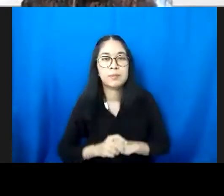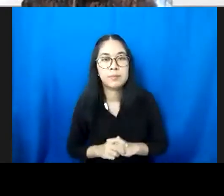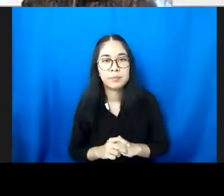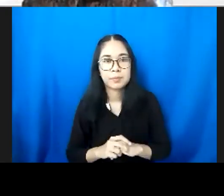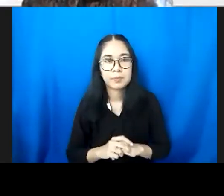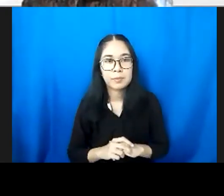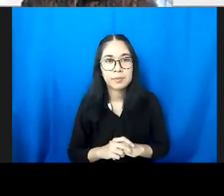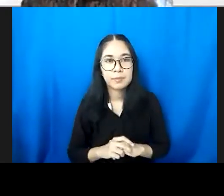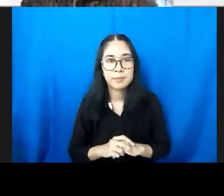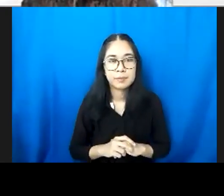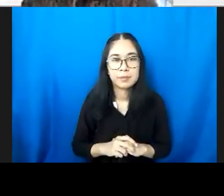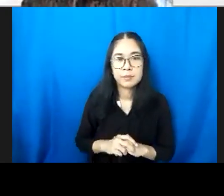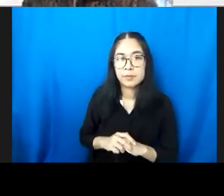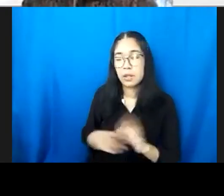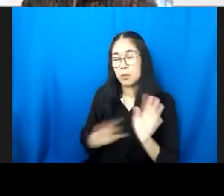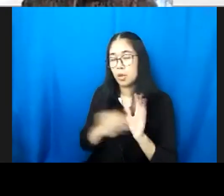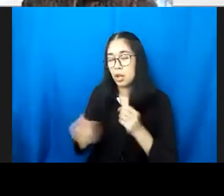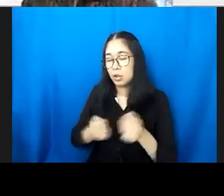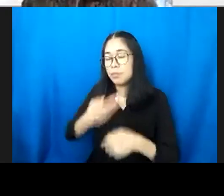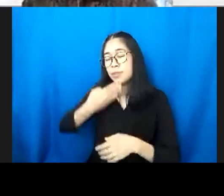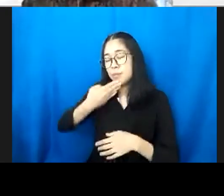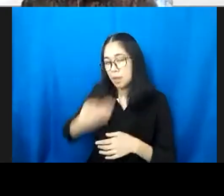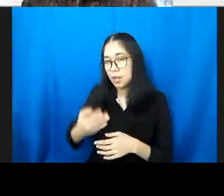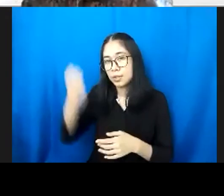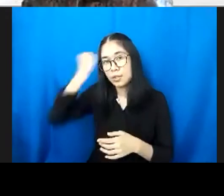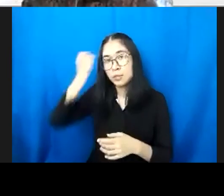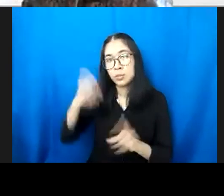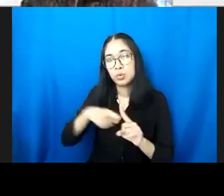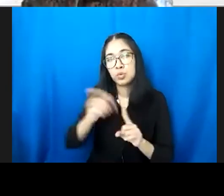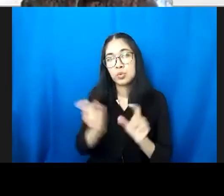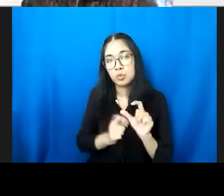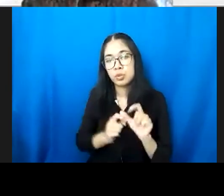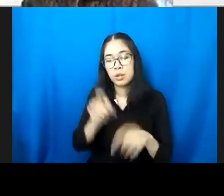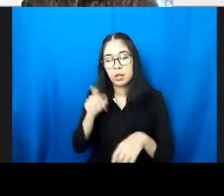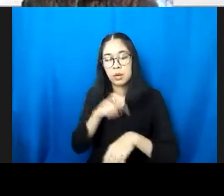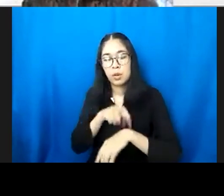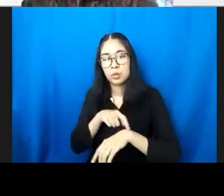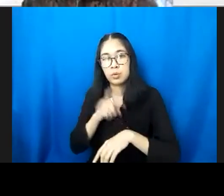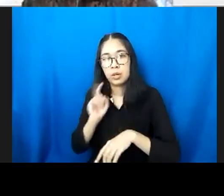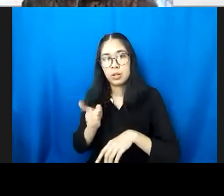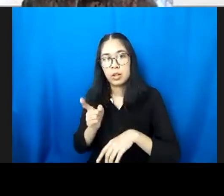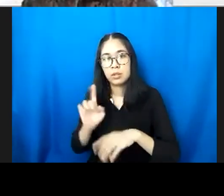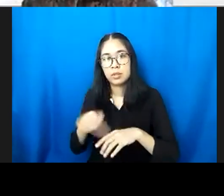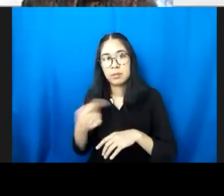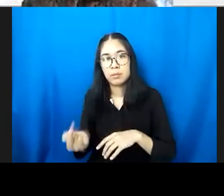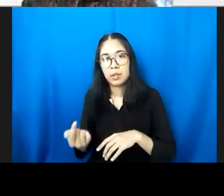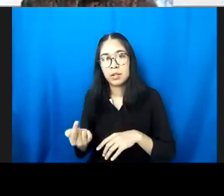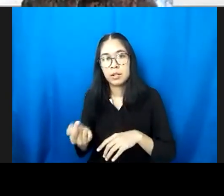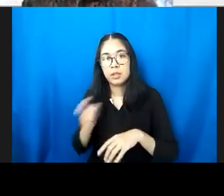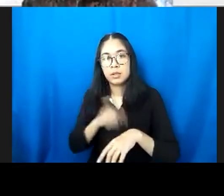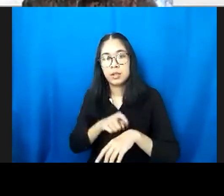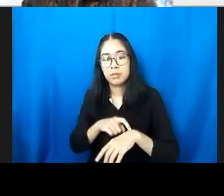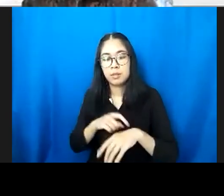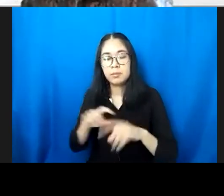Terima kasih Ibu Kus. Kita masih ada waktu sampai jam